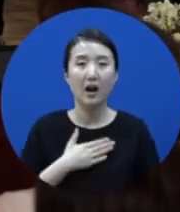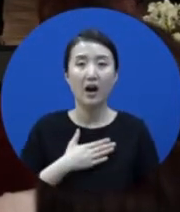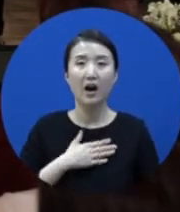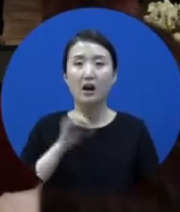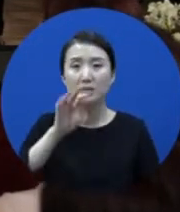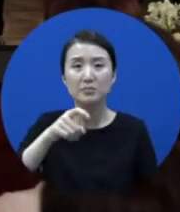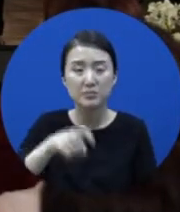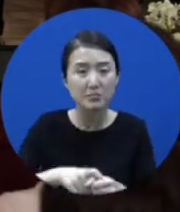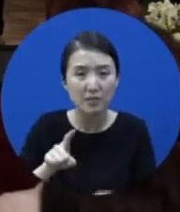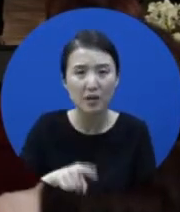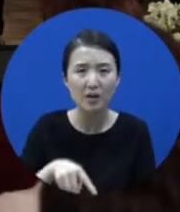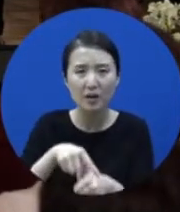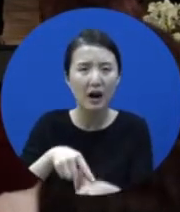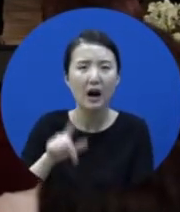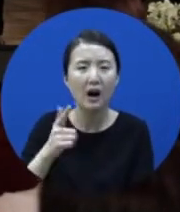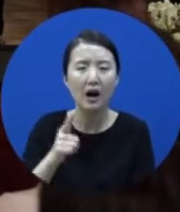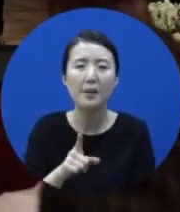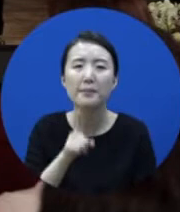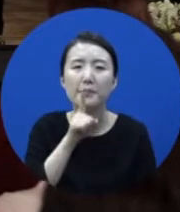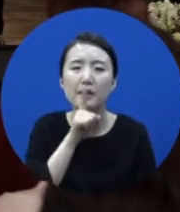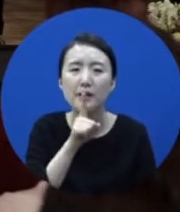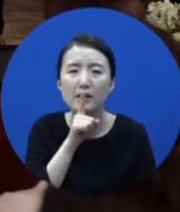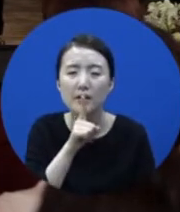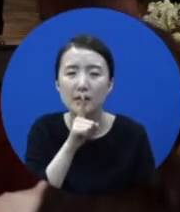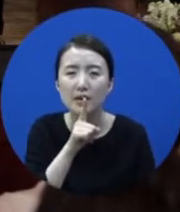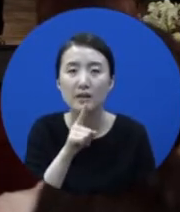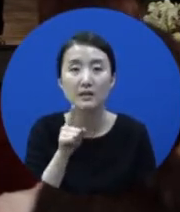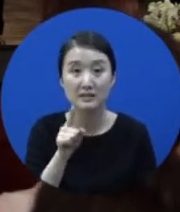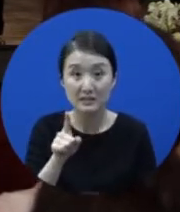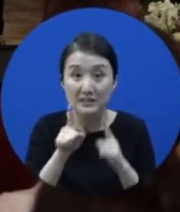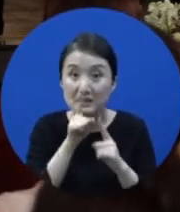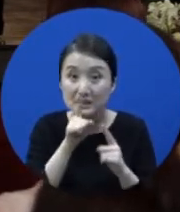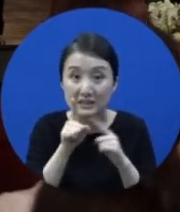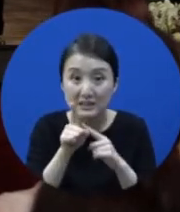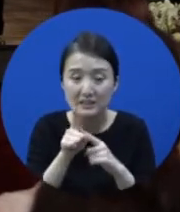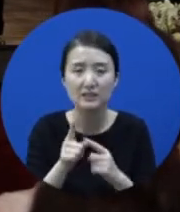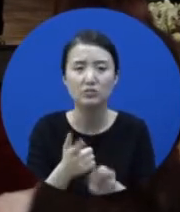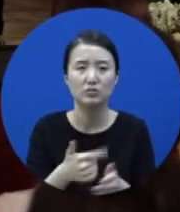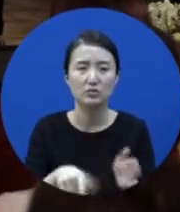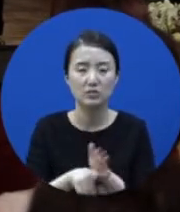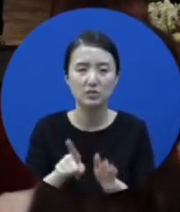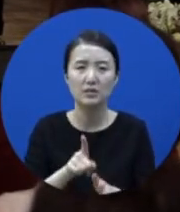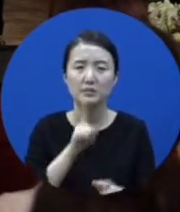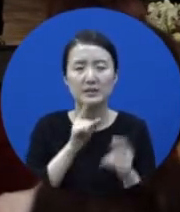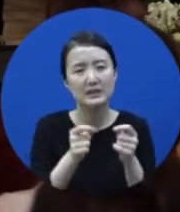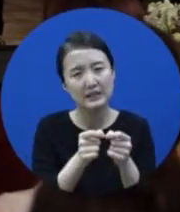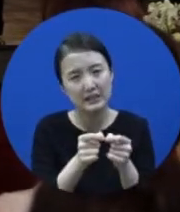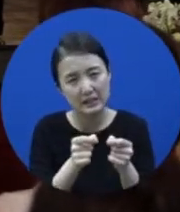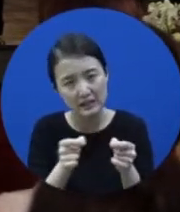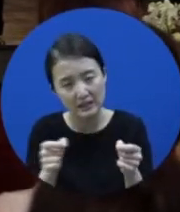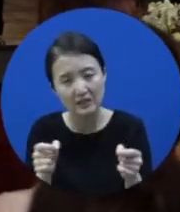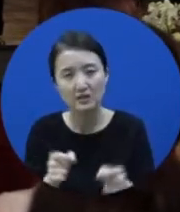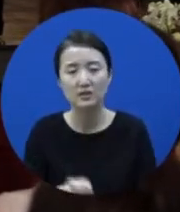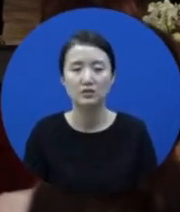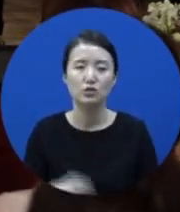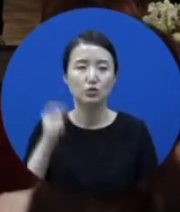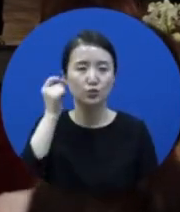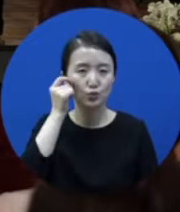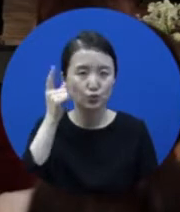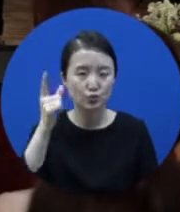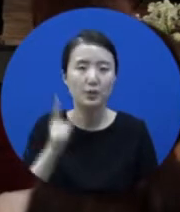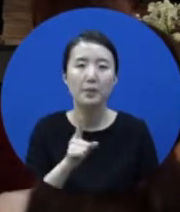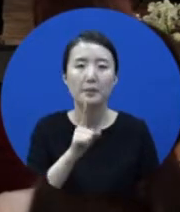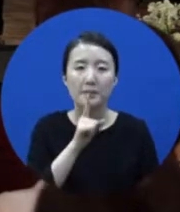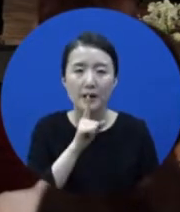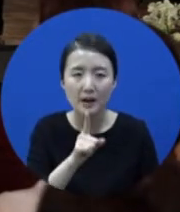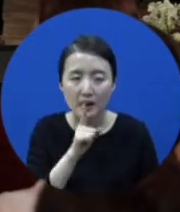말은 훌륭한 무기입니다. 사람들의 말이 제일 중요한, 제일 훌륭한